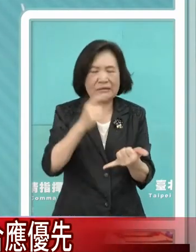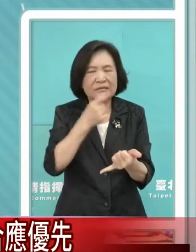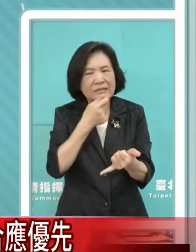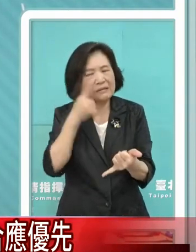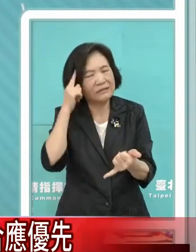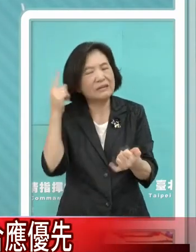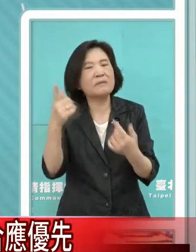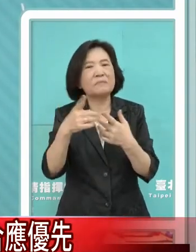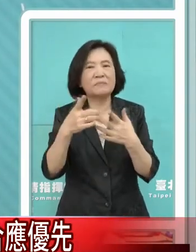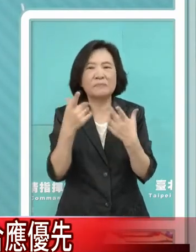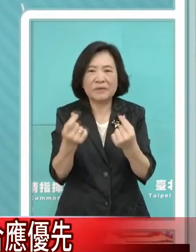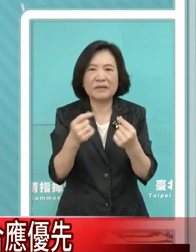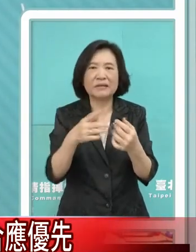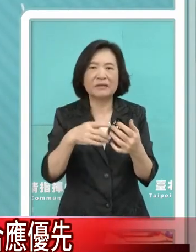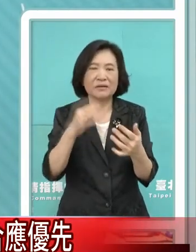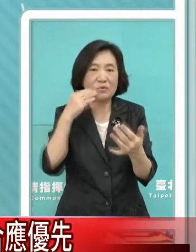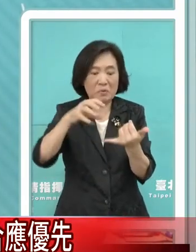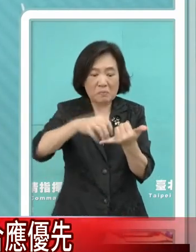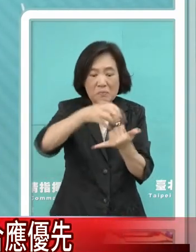要各县市